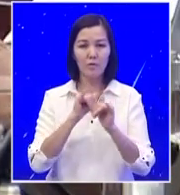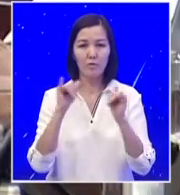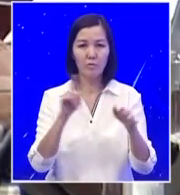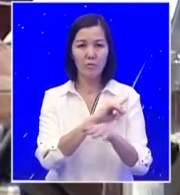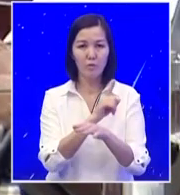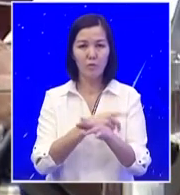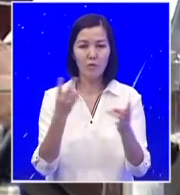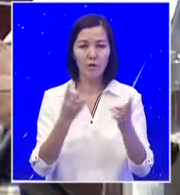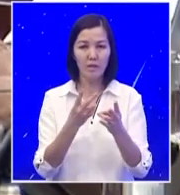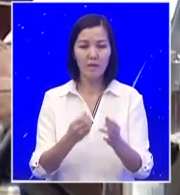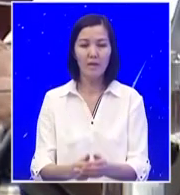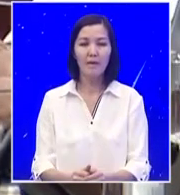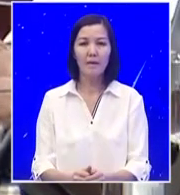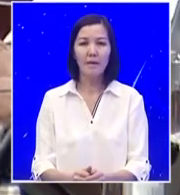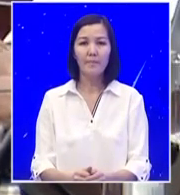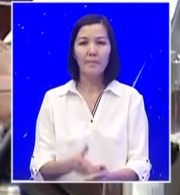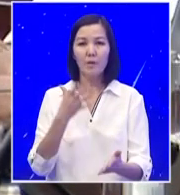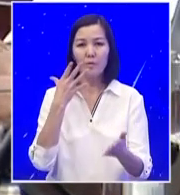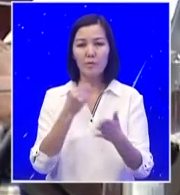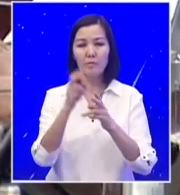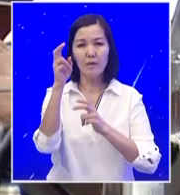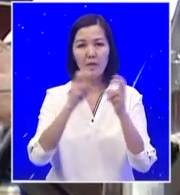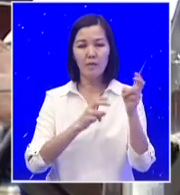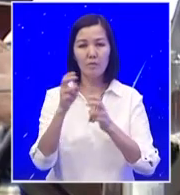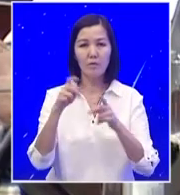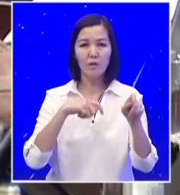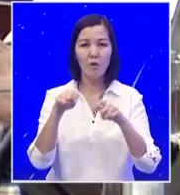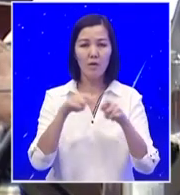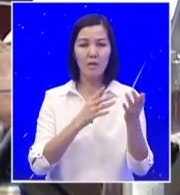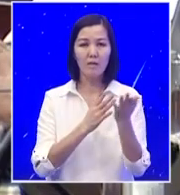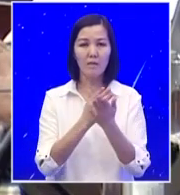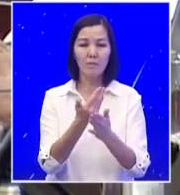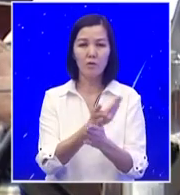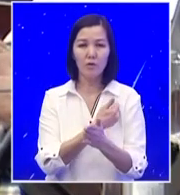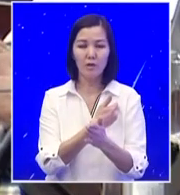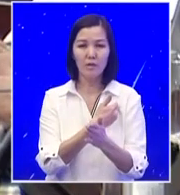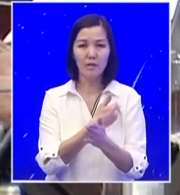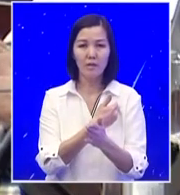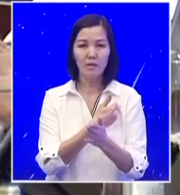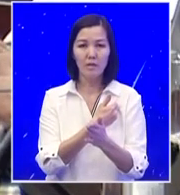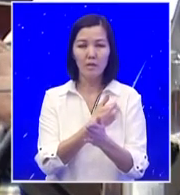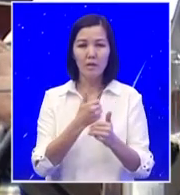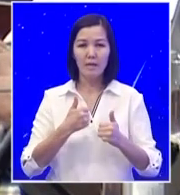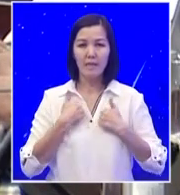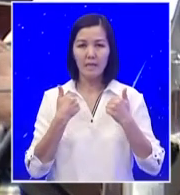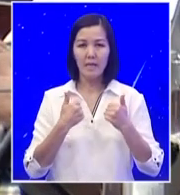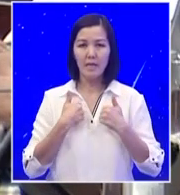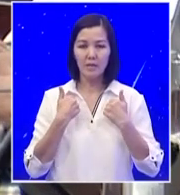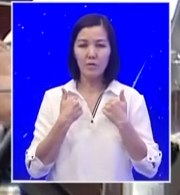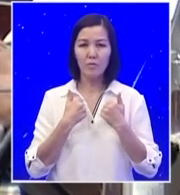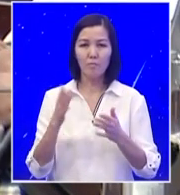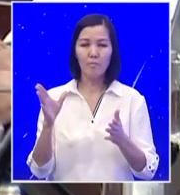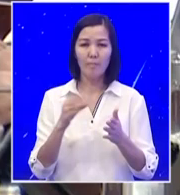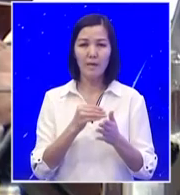күшейту қажет. Отандық кәсіпорындардың тауарлары мен қызметтеріне сұранысты ынталандыру бойынша қолда бар